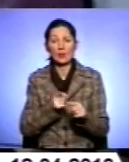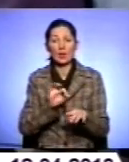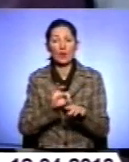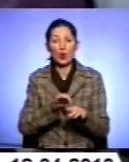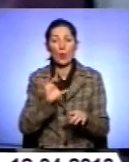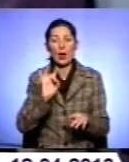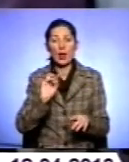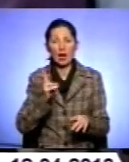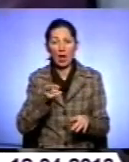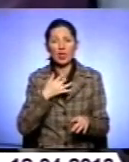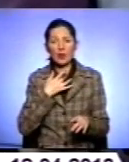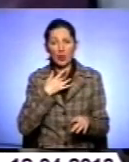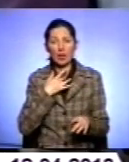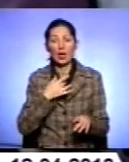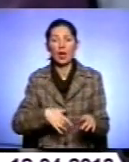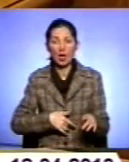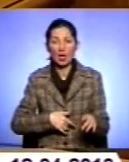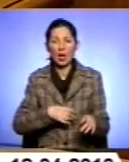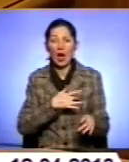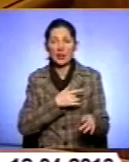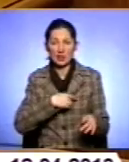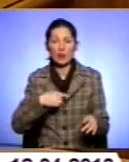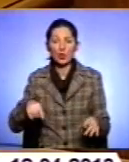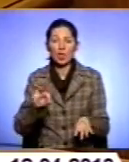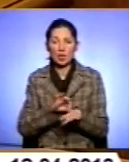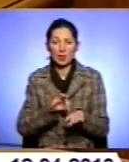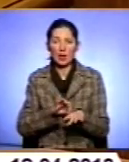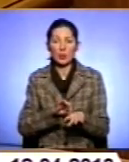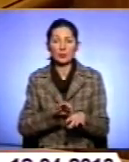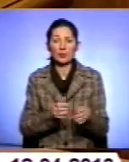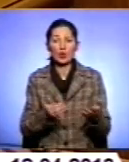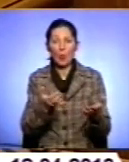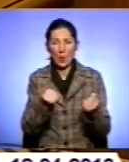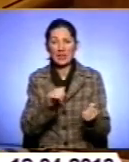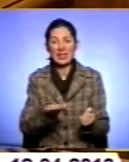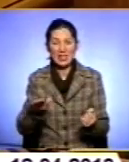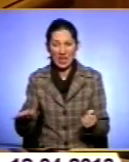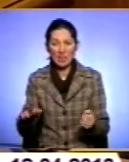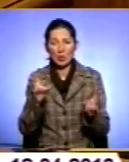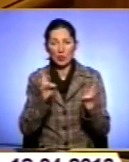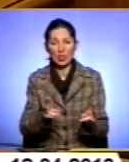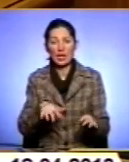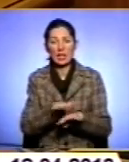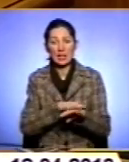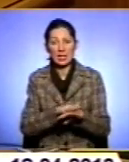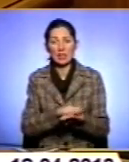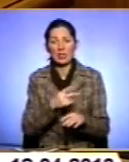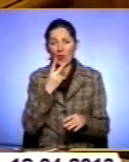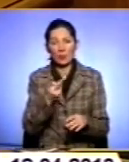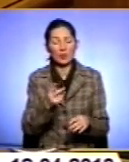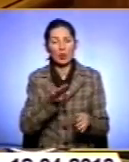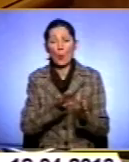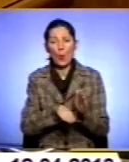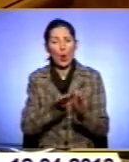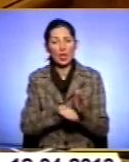серцево-судинною системою, органами травлення. Якщо брати дитяче постраждале населення, спостерігається аналогічні тенденції до погіршення стану